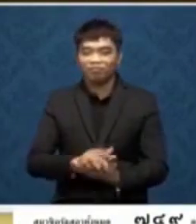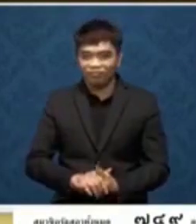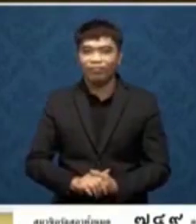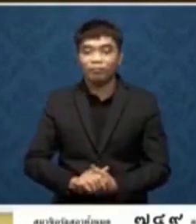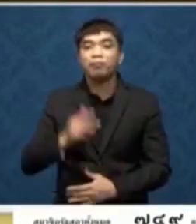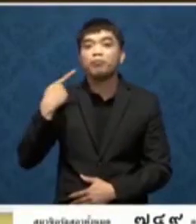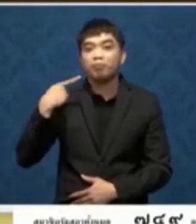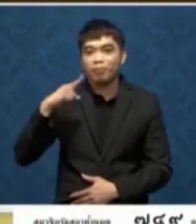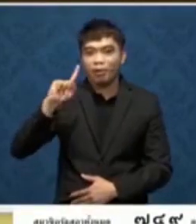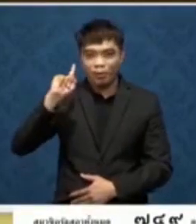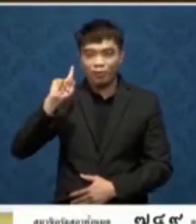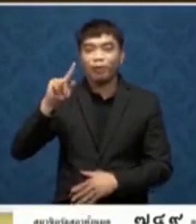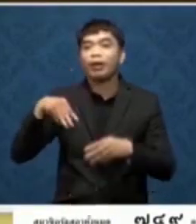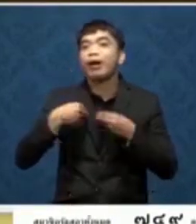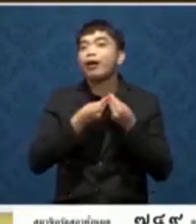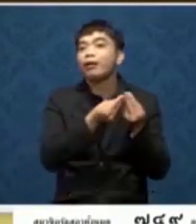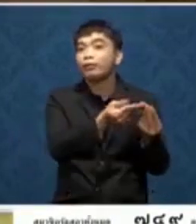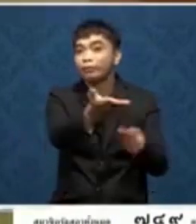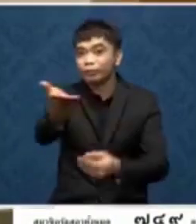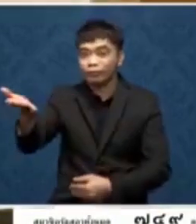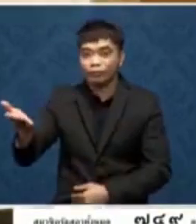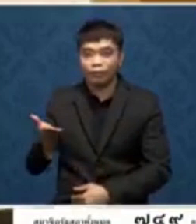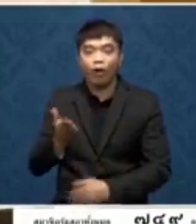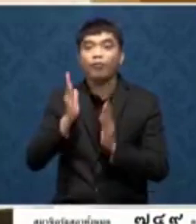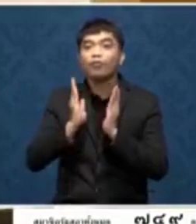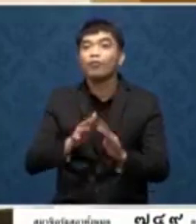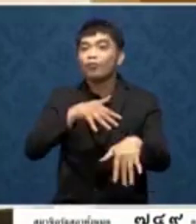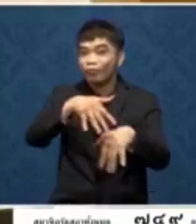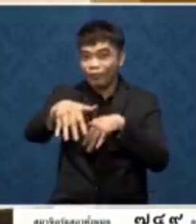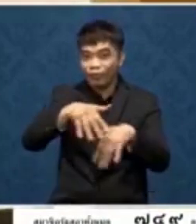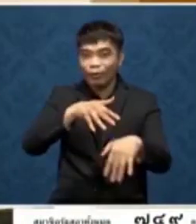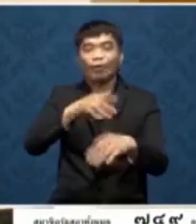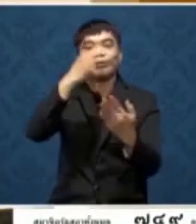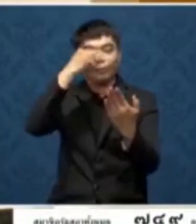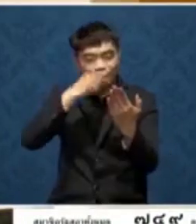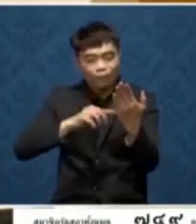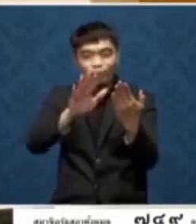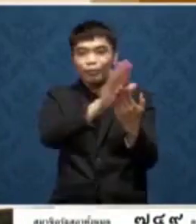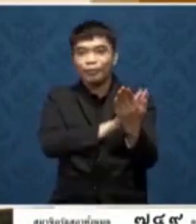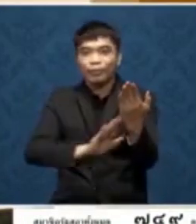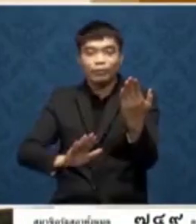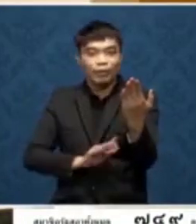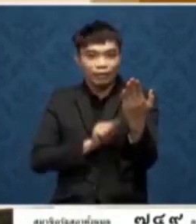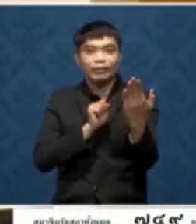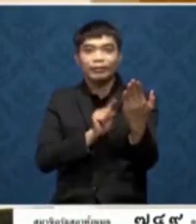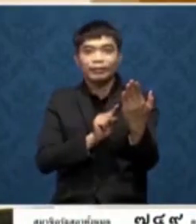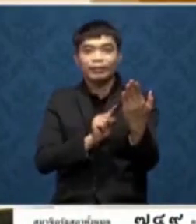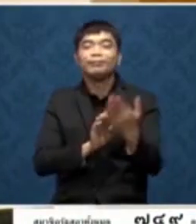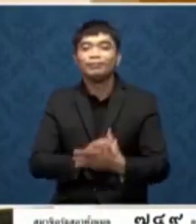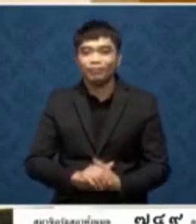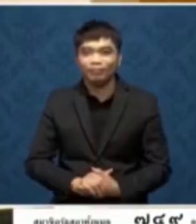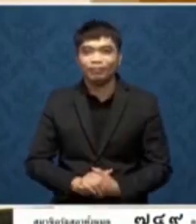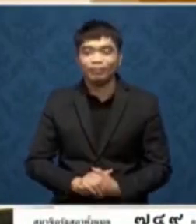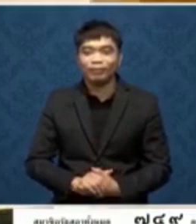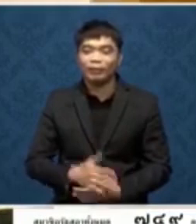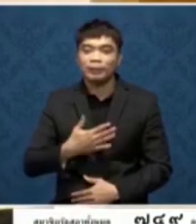พื่อประโยชน์ของประชาชนประเทศชาติและเ